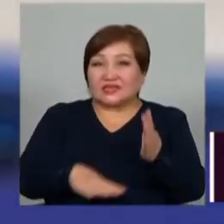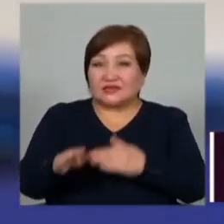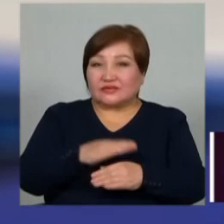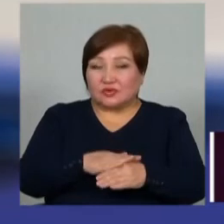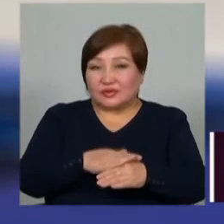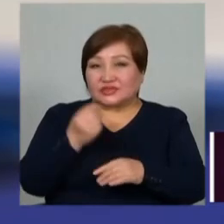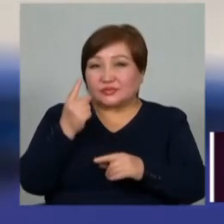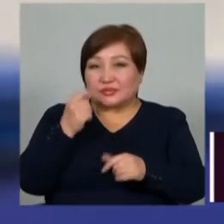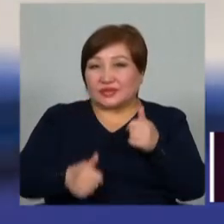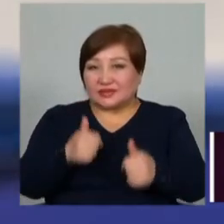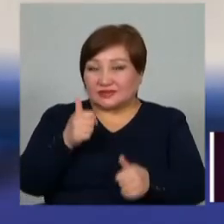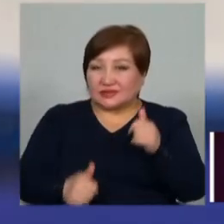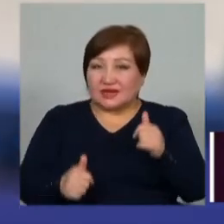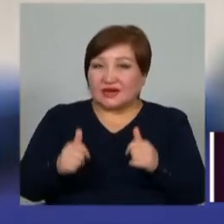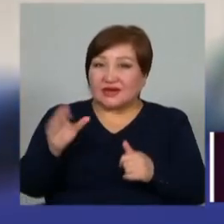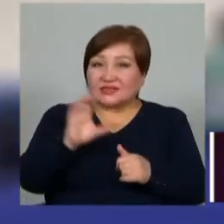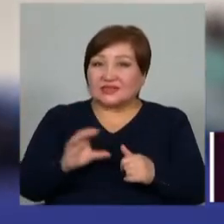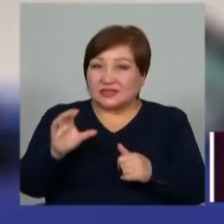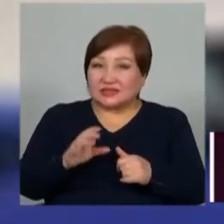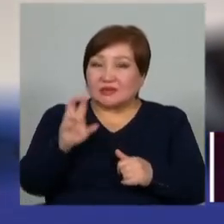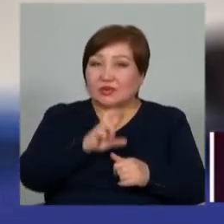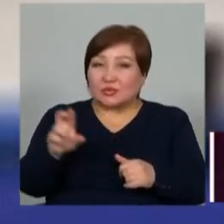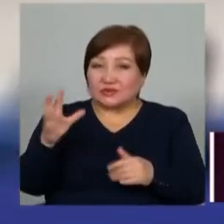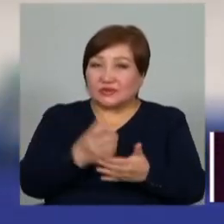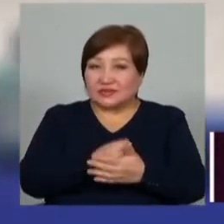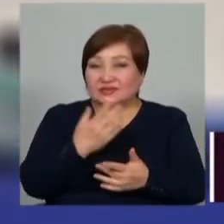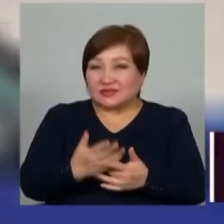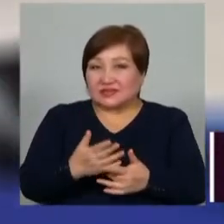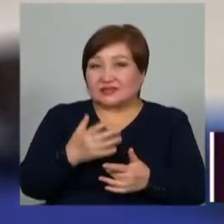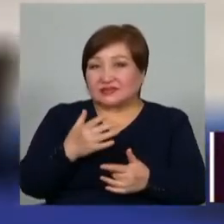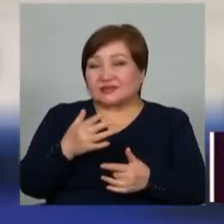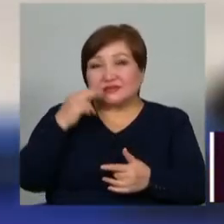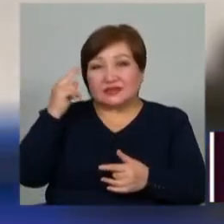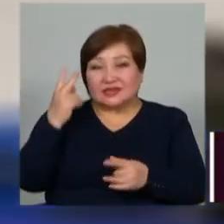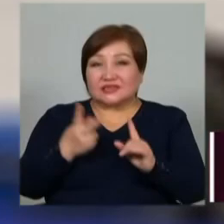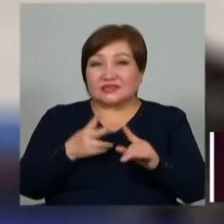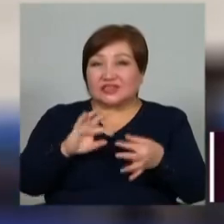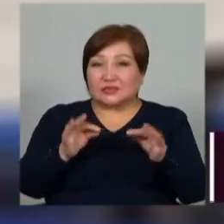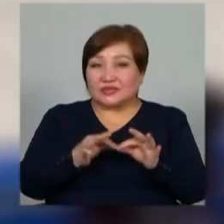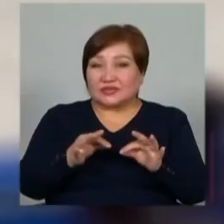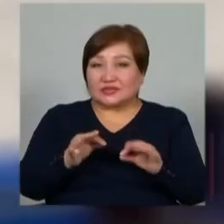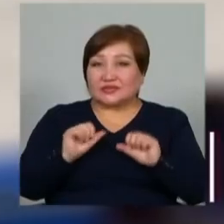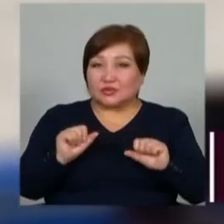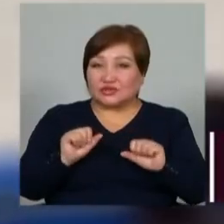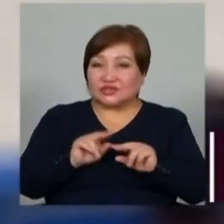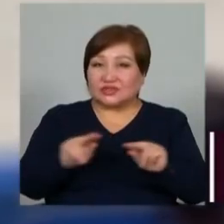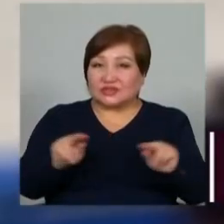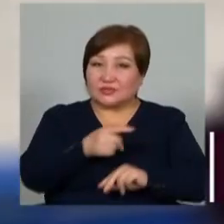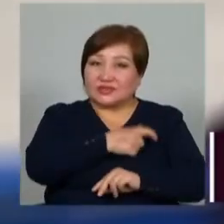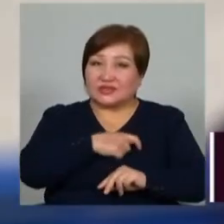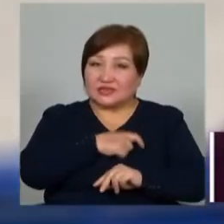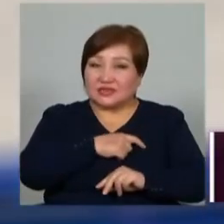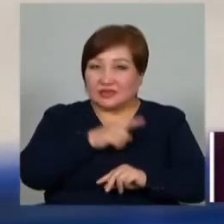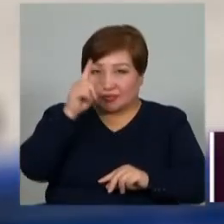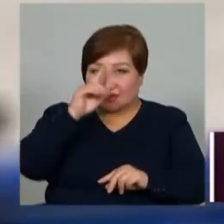жеңіп алған. Бейжің олимпиадасы оның мансабындағы 2-ші олимпиада. Айта кетсек, спортшыны жаттықтырып баптаған еліміздің майталман